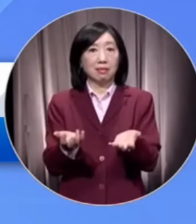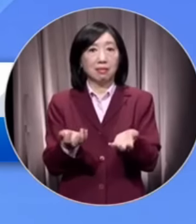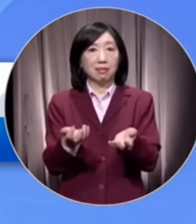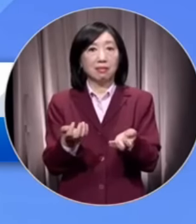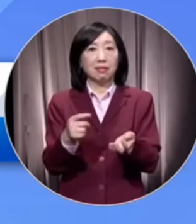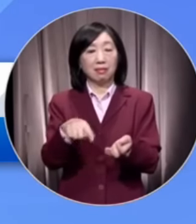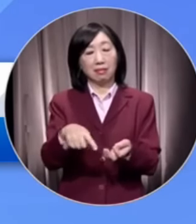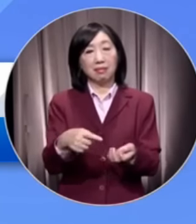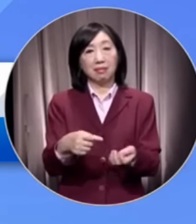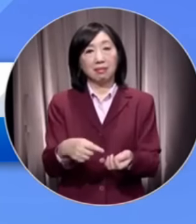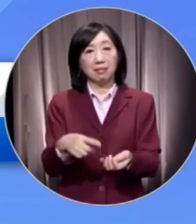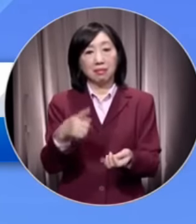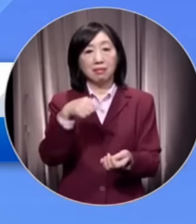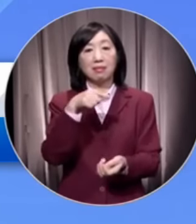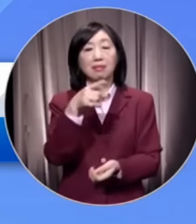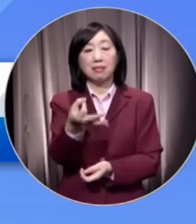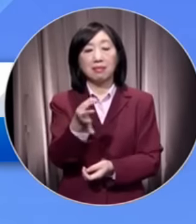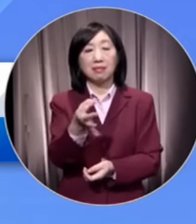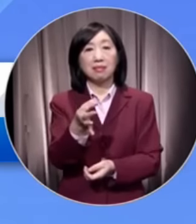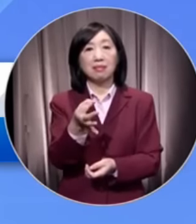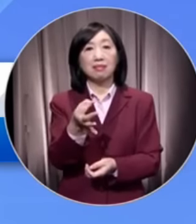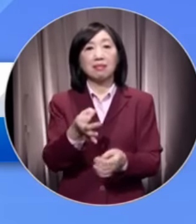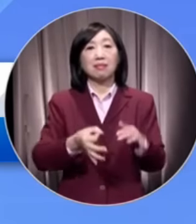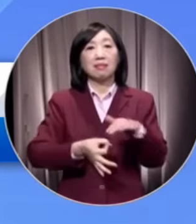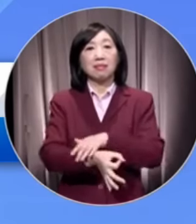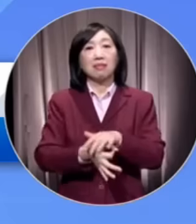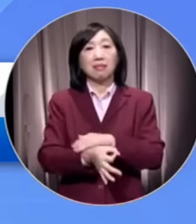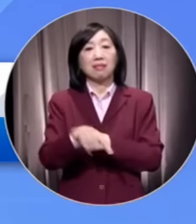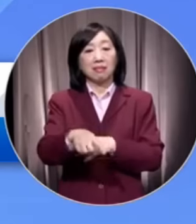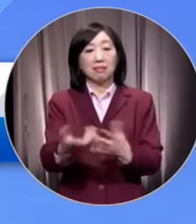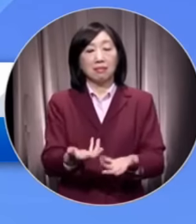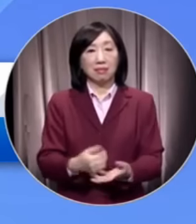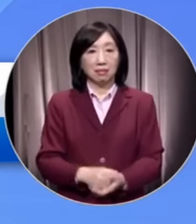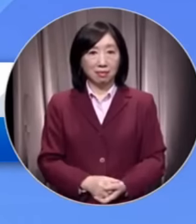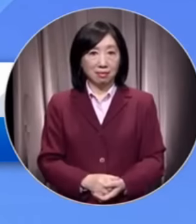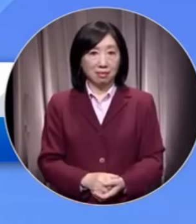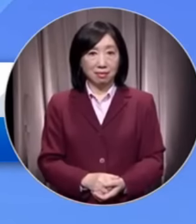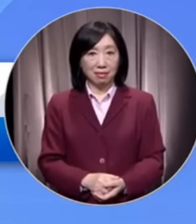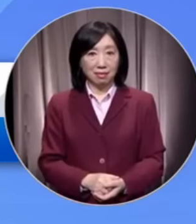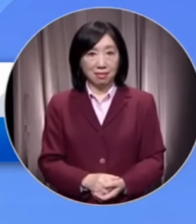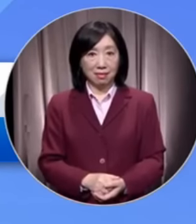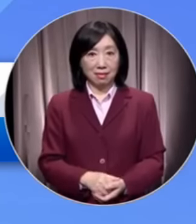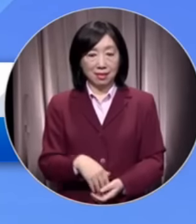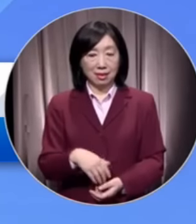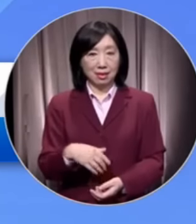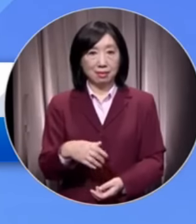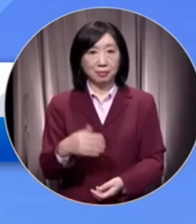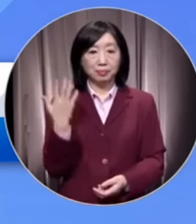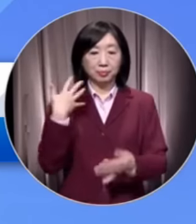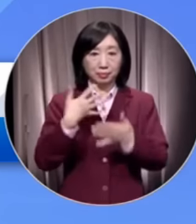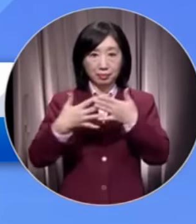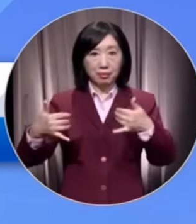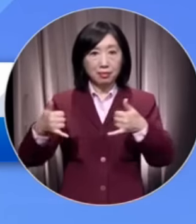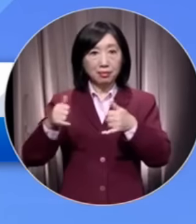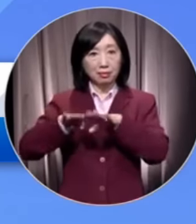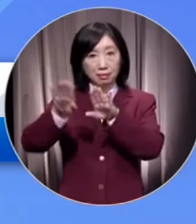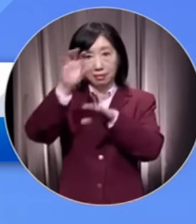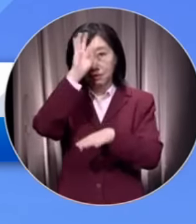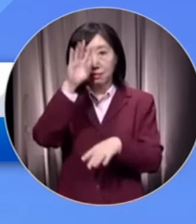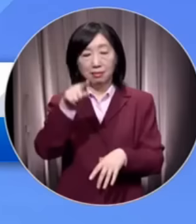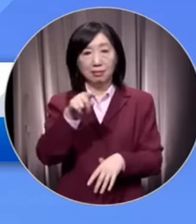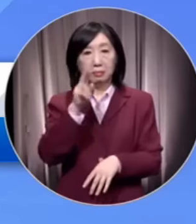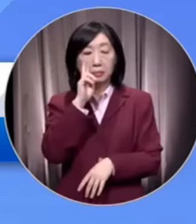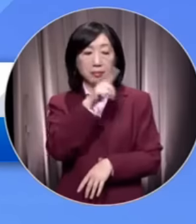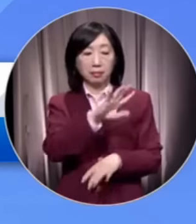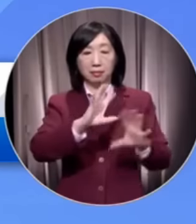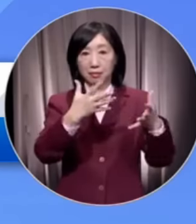大的问题，就是金钱介入我们的选举。坦白讲，过去民进党总是认为国